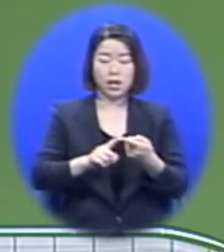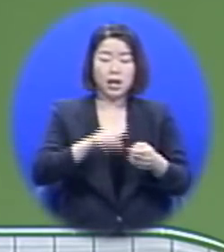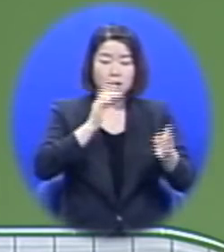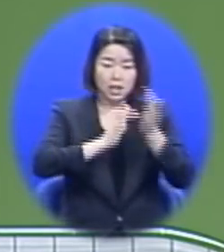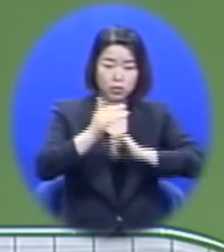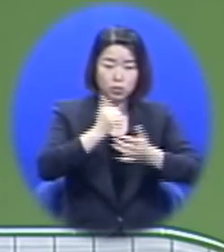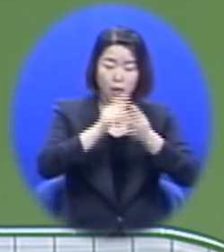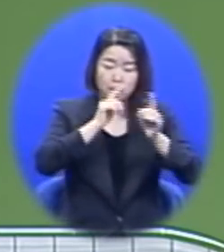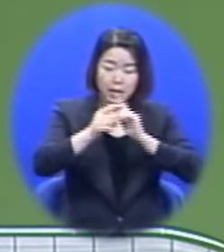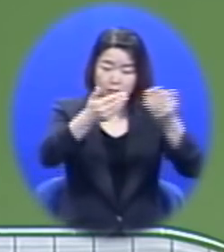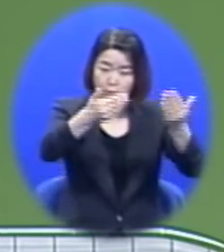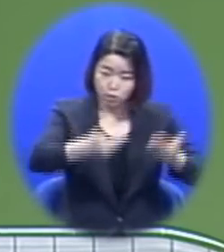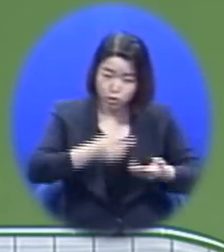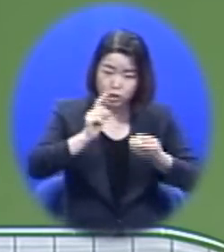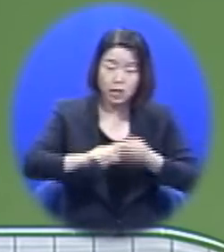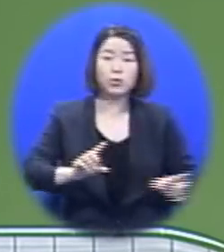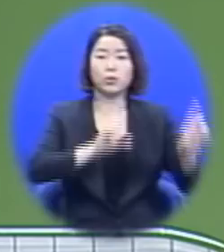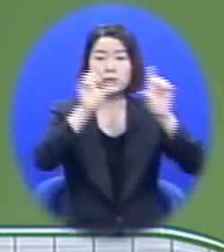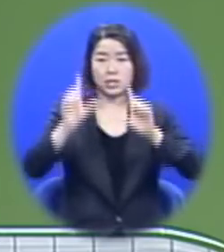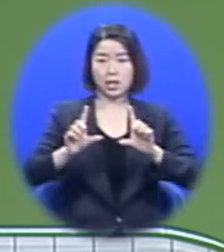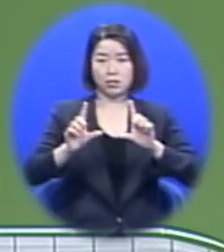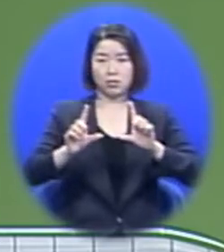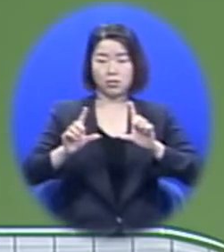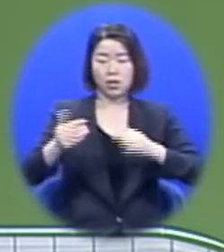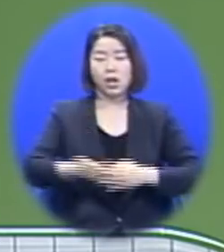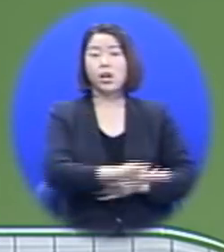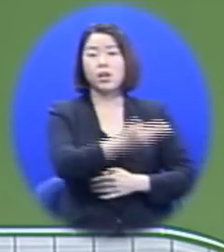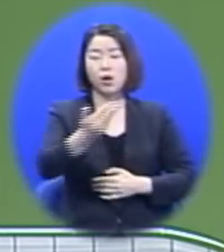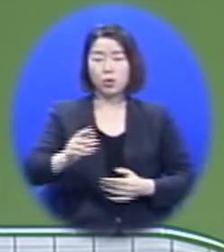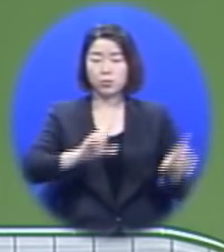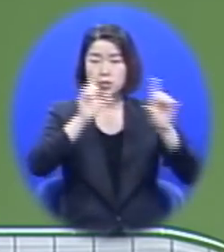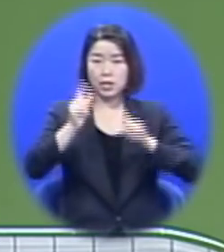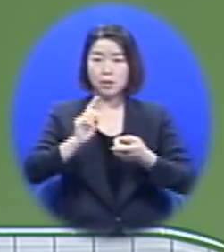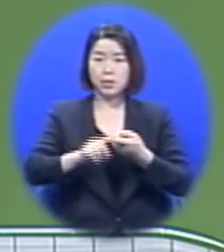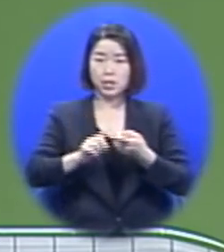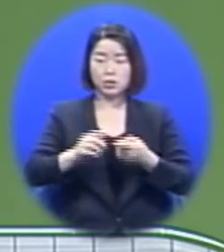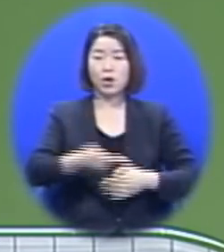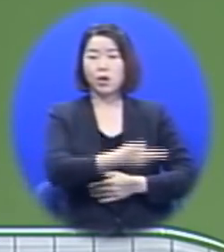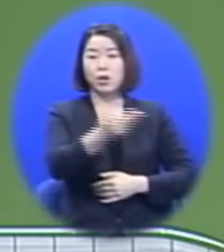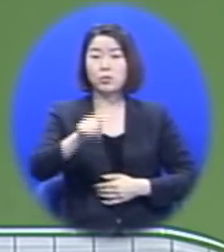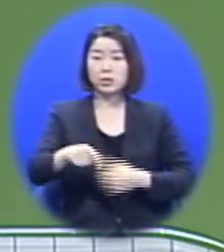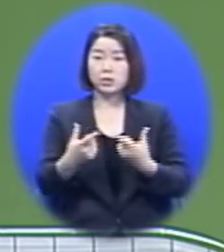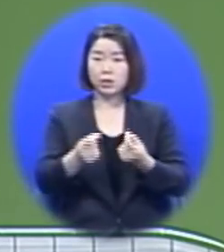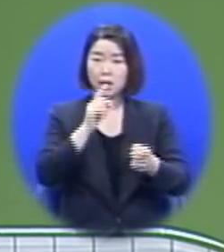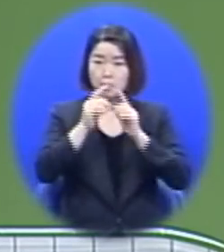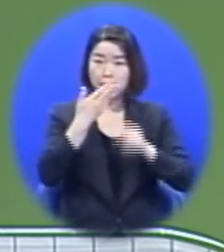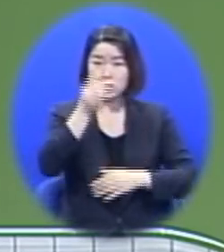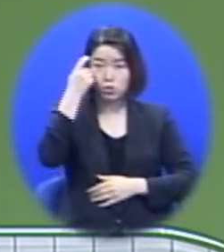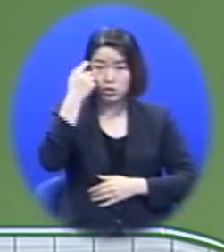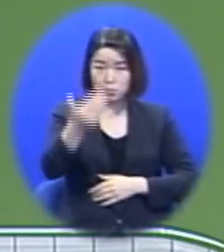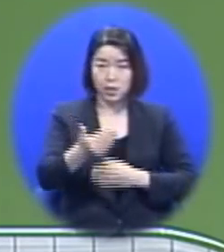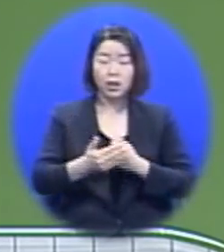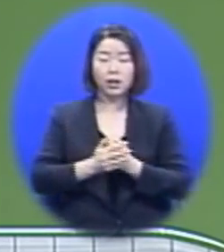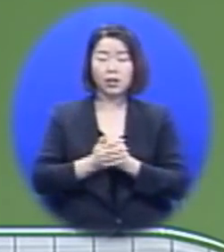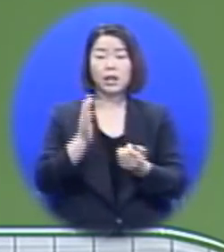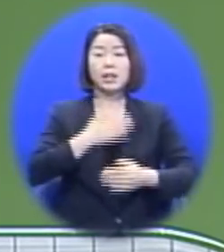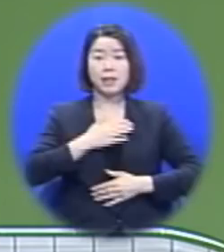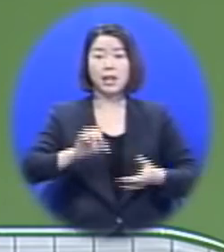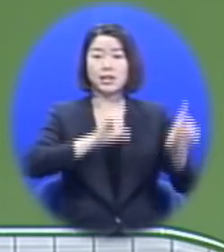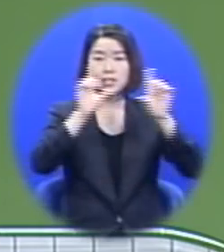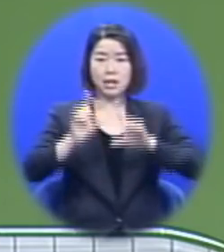것. 여러분, 여러분의 삶에 대해서 여러분이 그렇게 말할 수 있습니까? 내 삶은